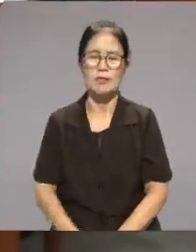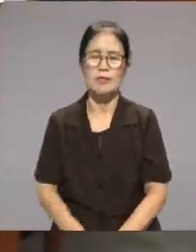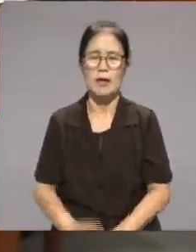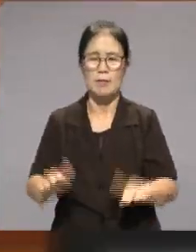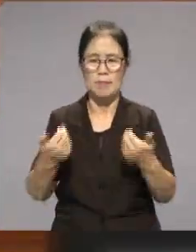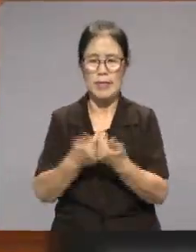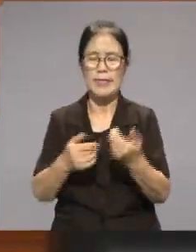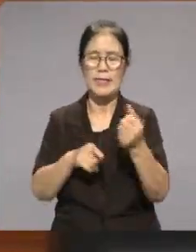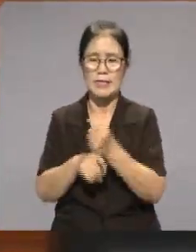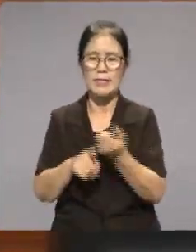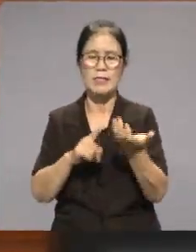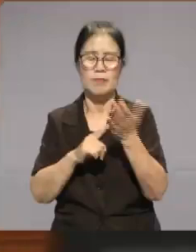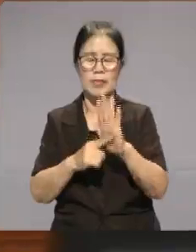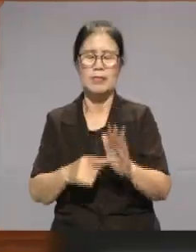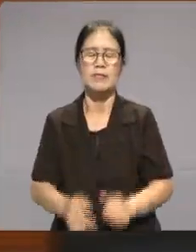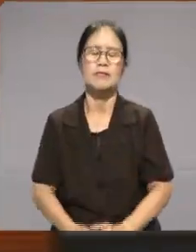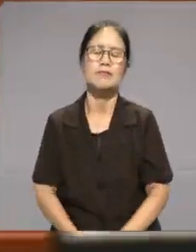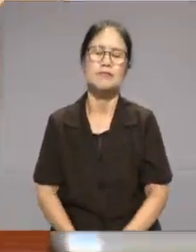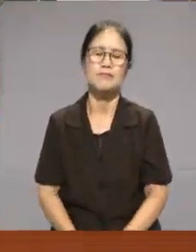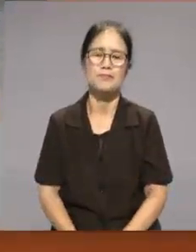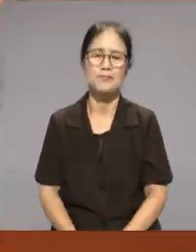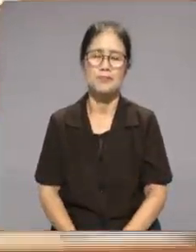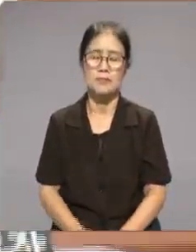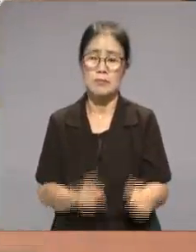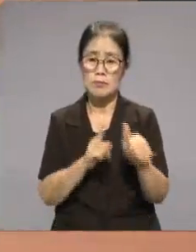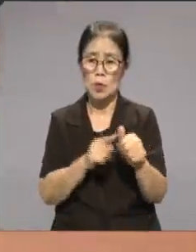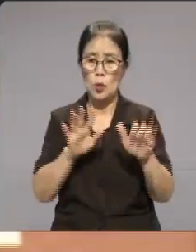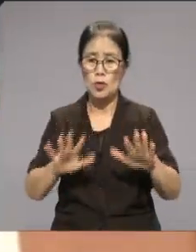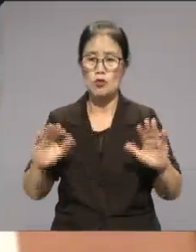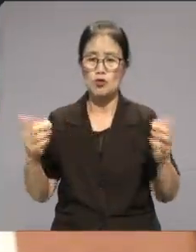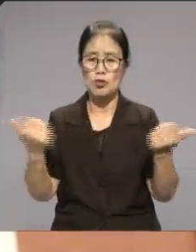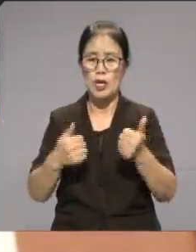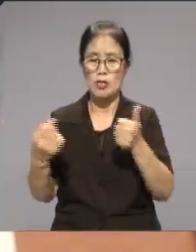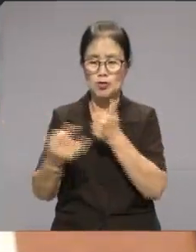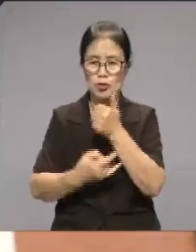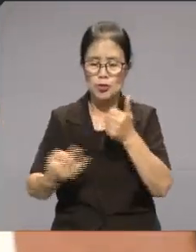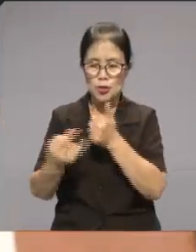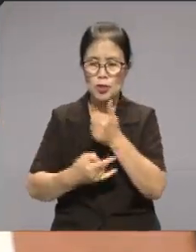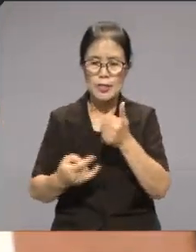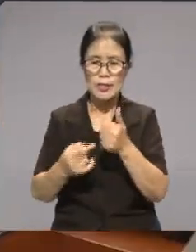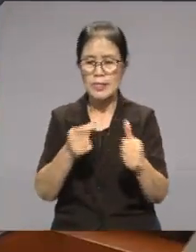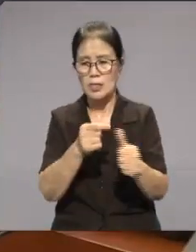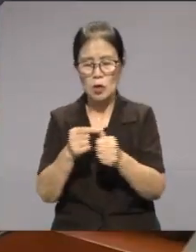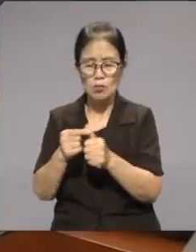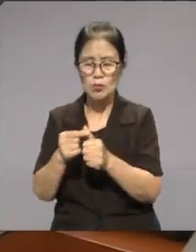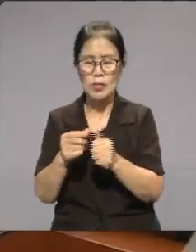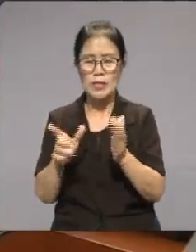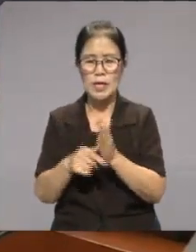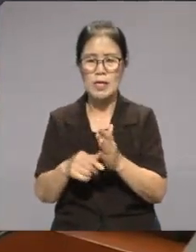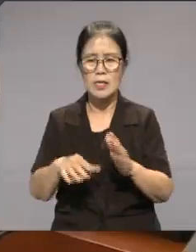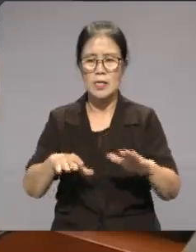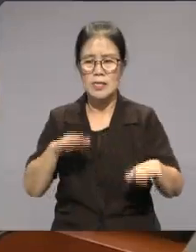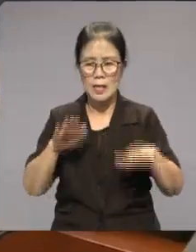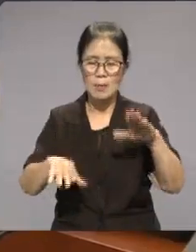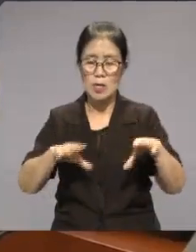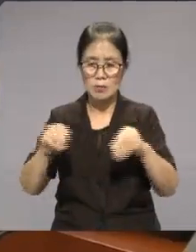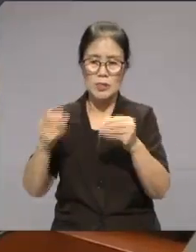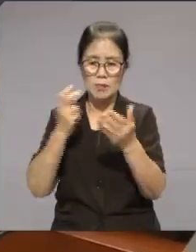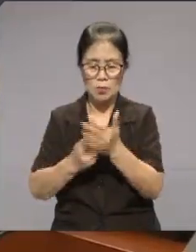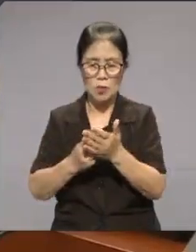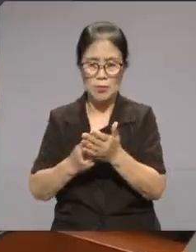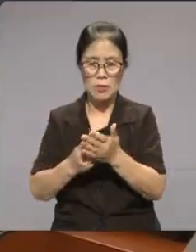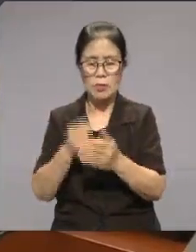반대의 뜻을 밝혔습니다 안 후보자는 오늘 국회운영의 인사 청문회에서 차별 금지법이 제정되면